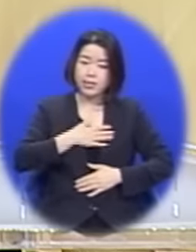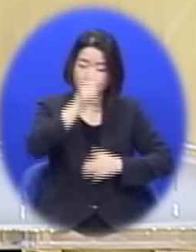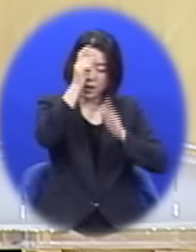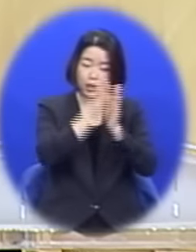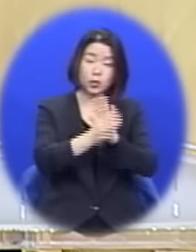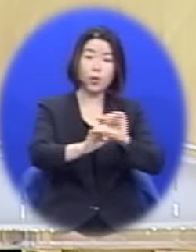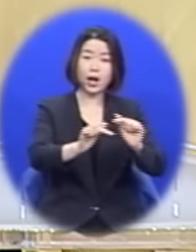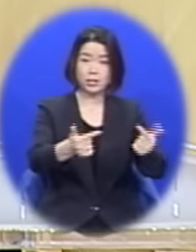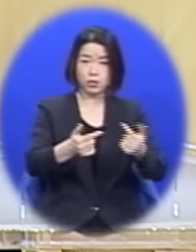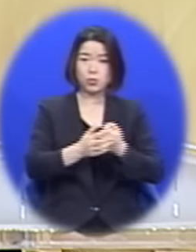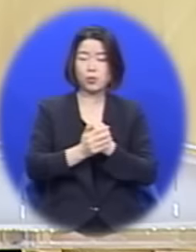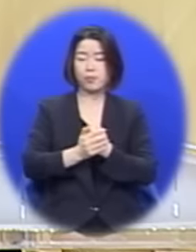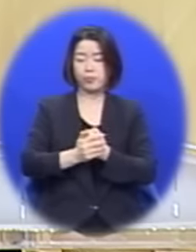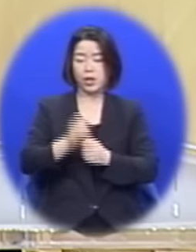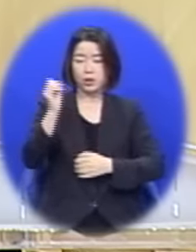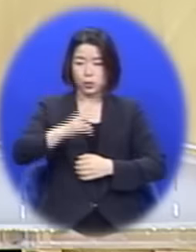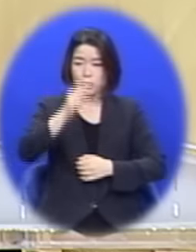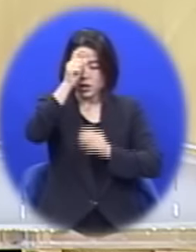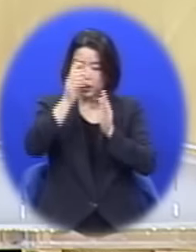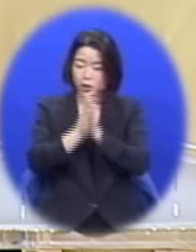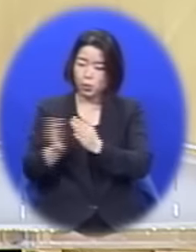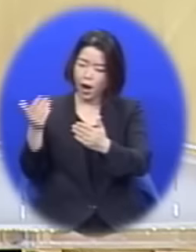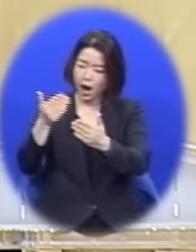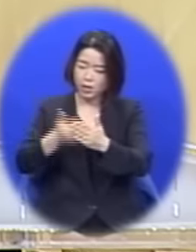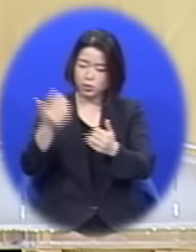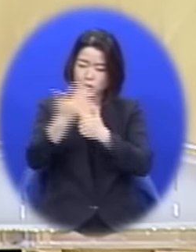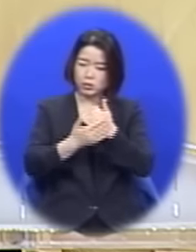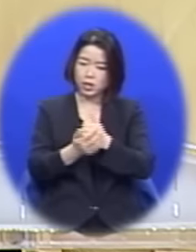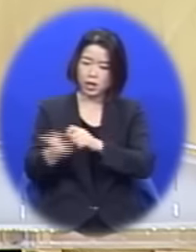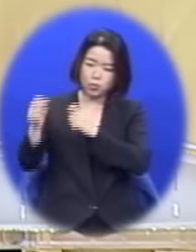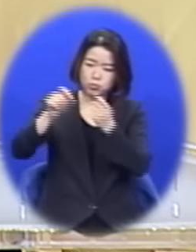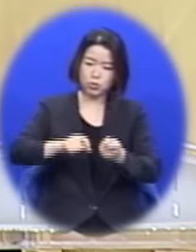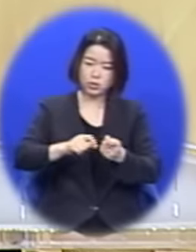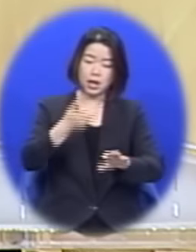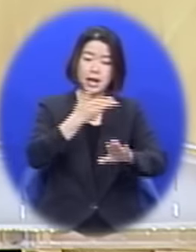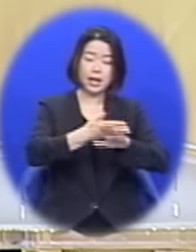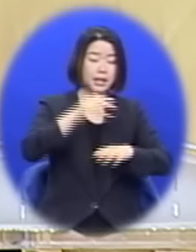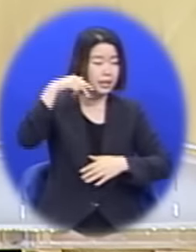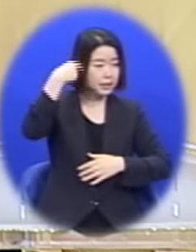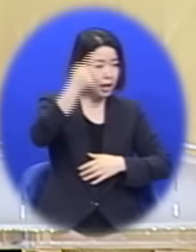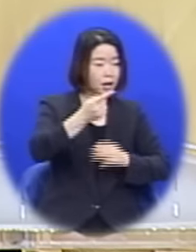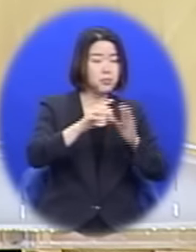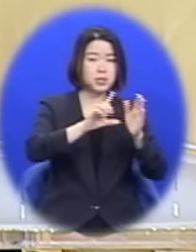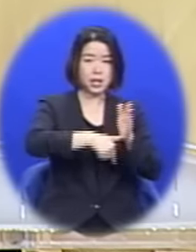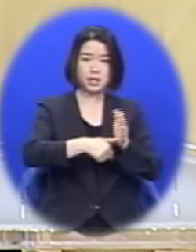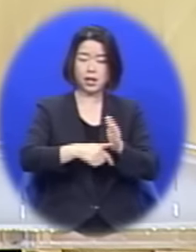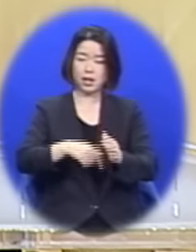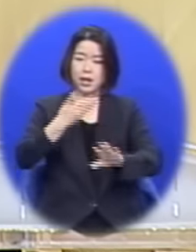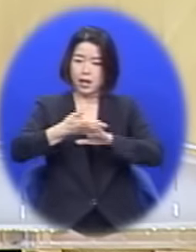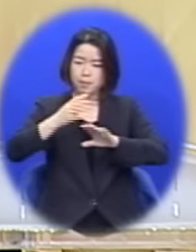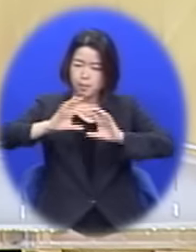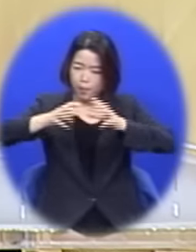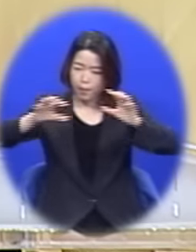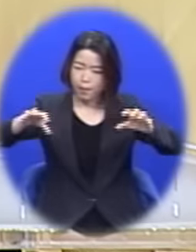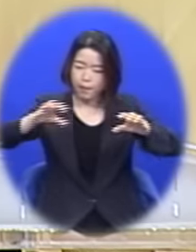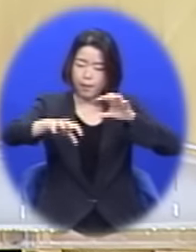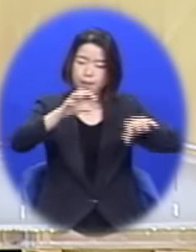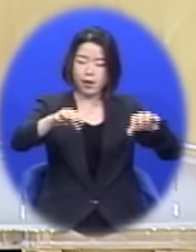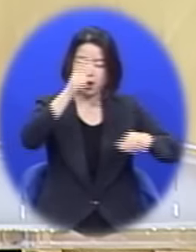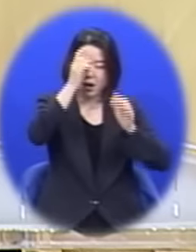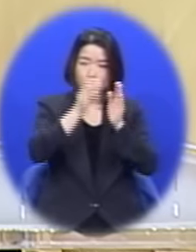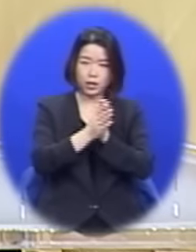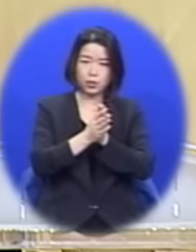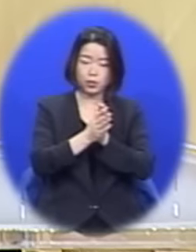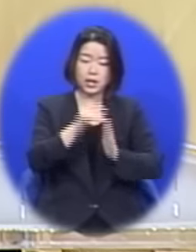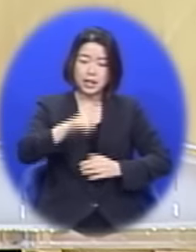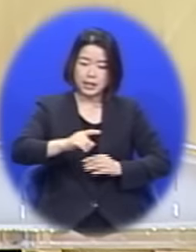아닌 그리고 기도할수록 은혜가 부어져 다음 세대와 세계 열방을 향한 복음화까지 하나님의 공의가 이 땅 가운데